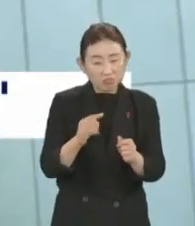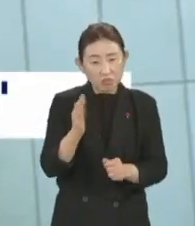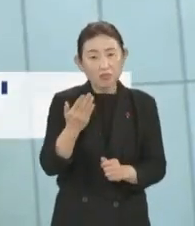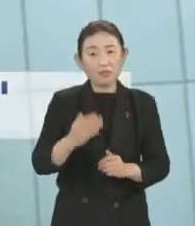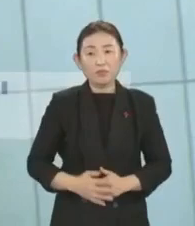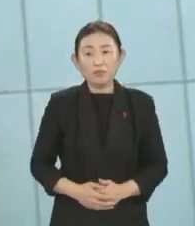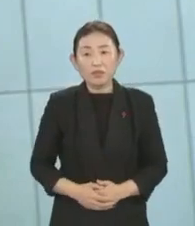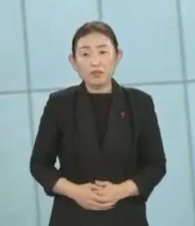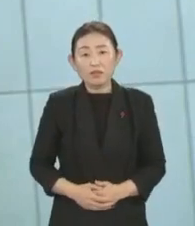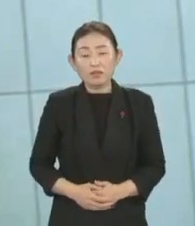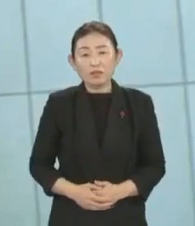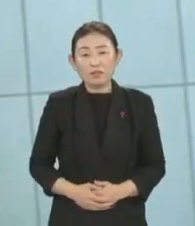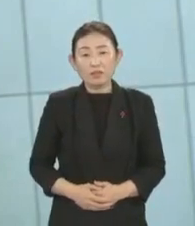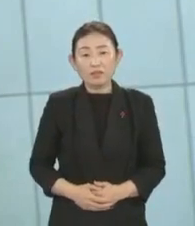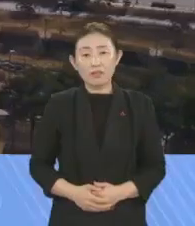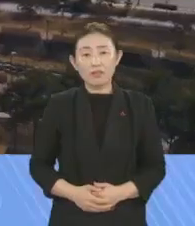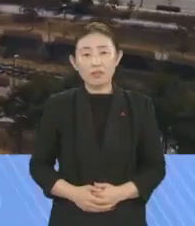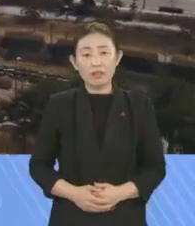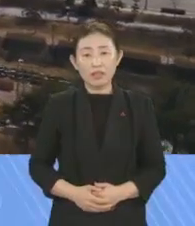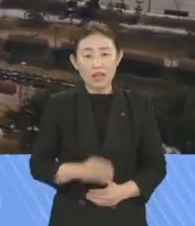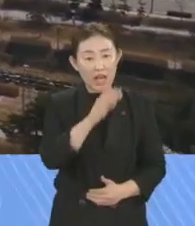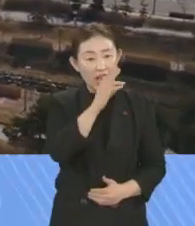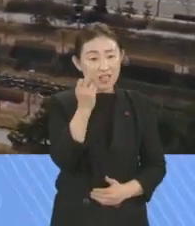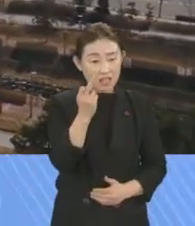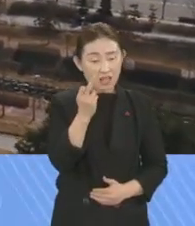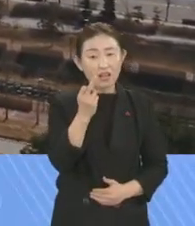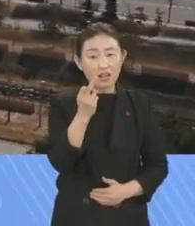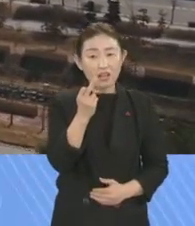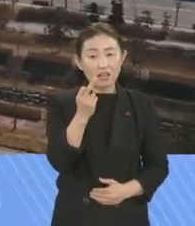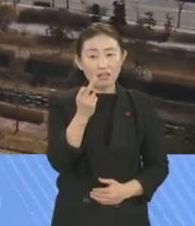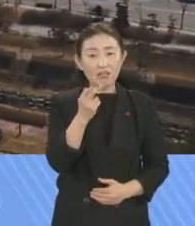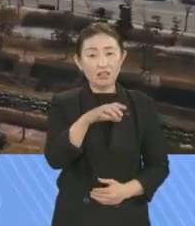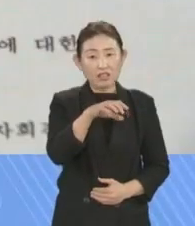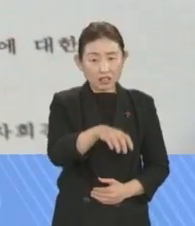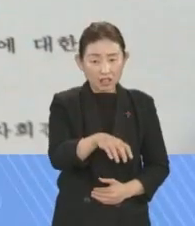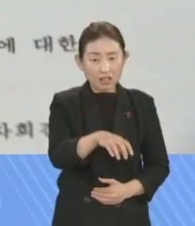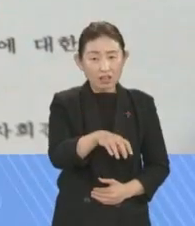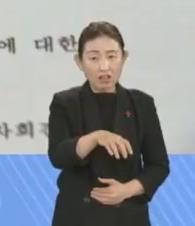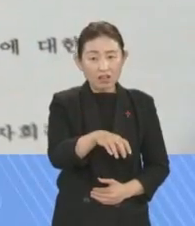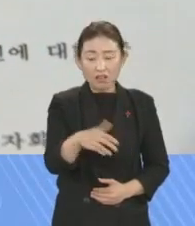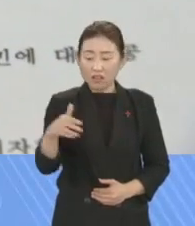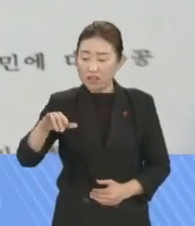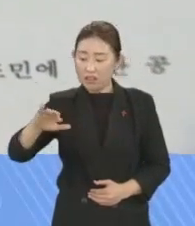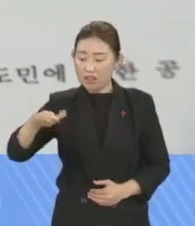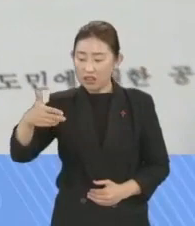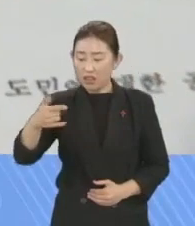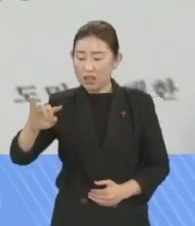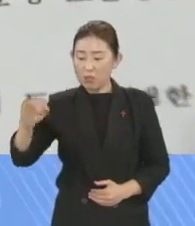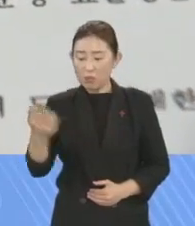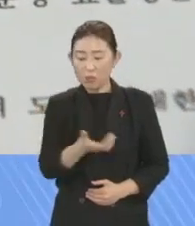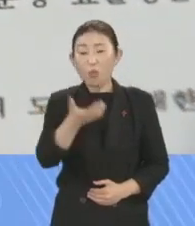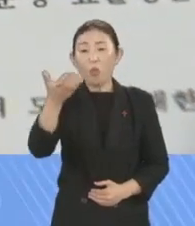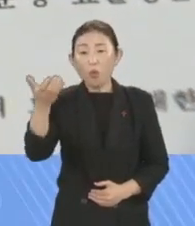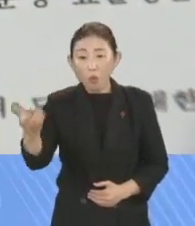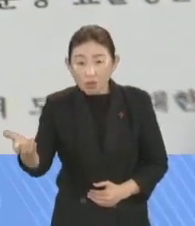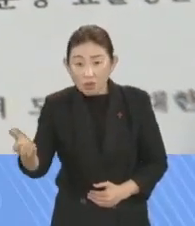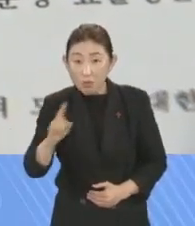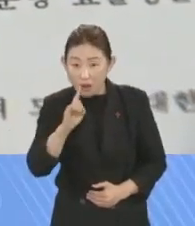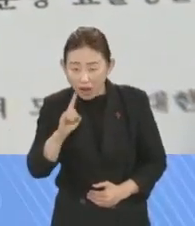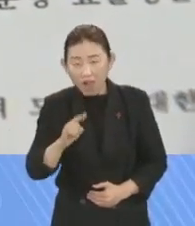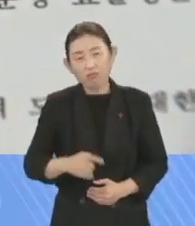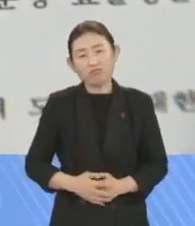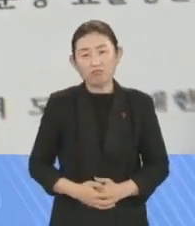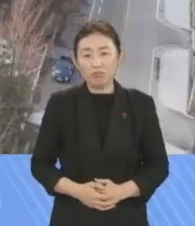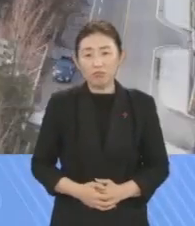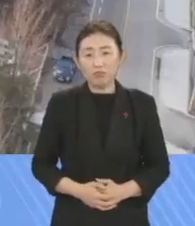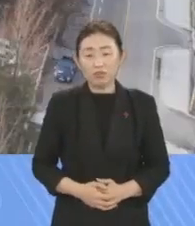그 과정 속에서 아산에 뭐 기관을 뭐 내포로 옮긴다 해서 하는데, 그